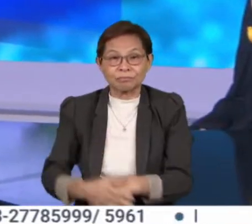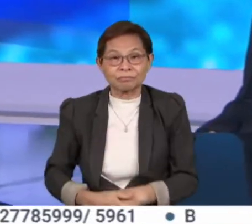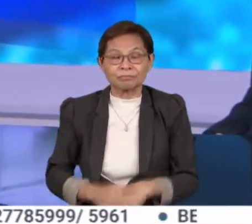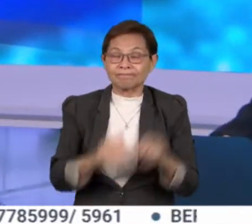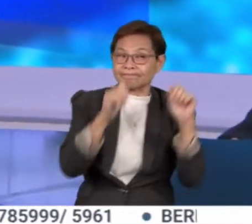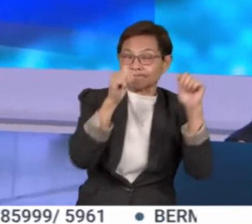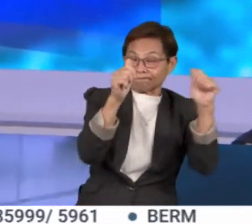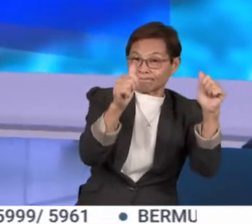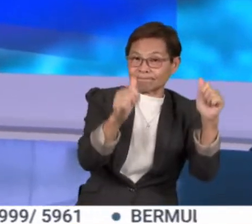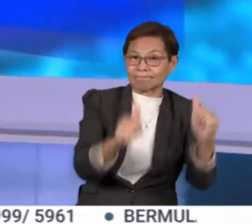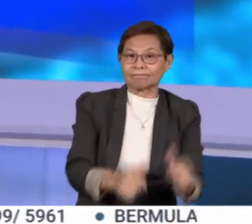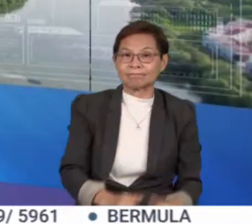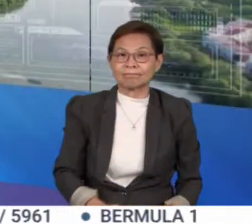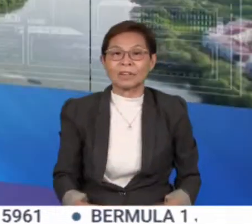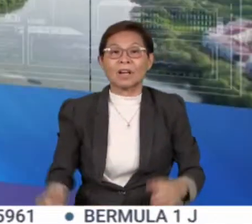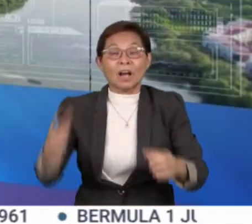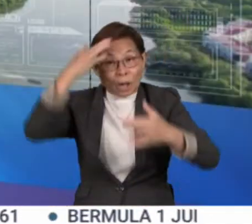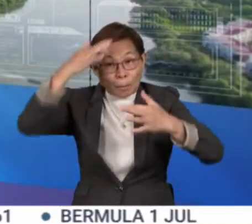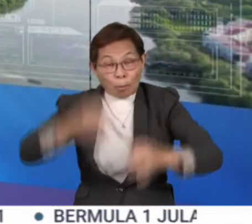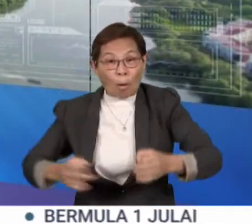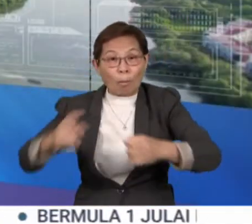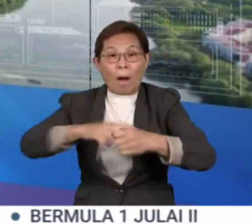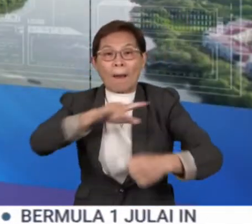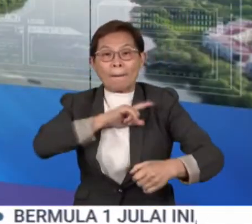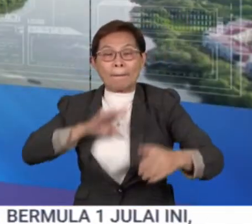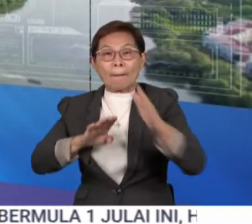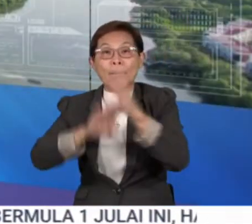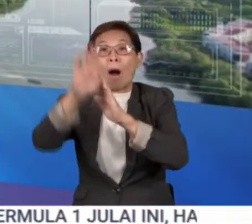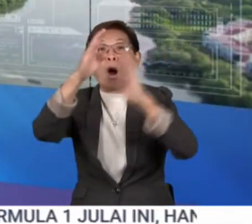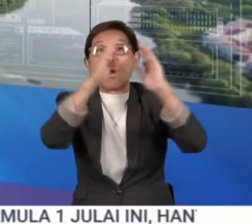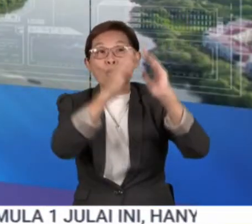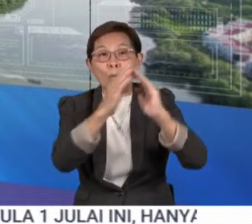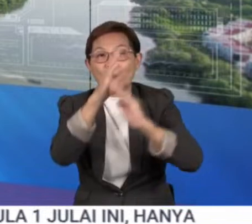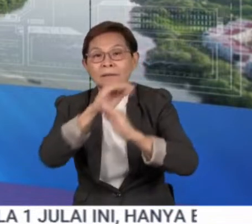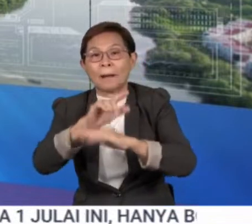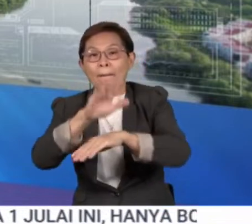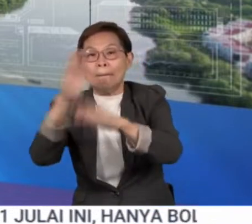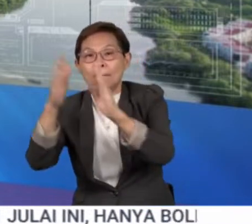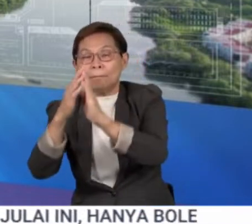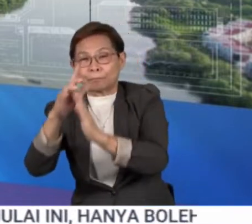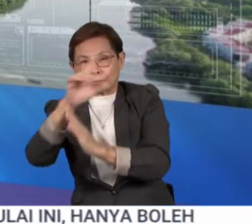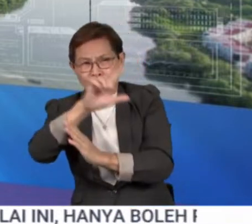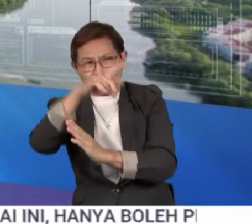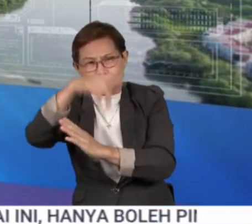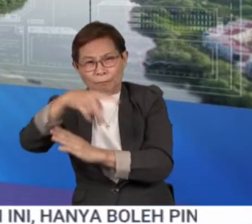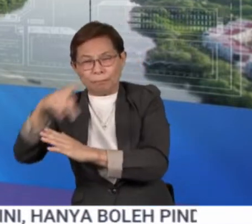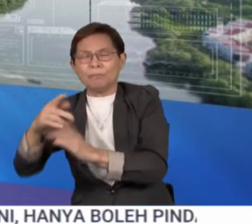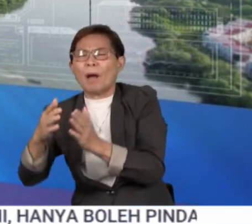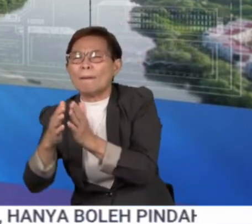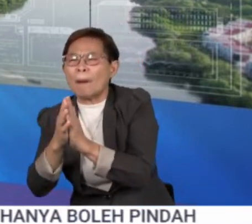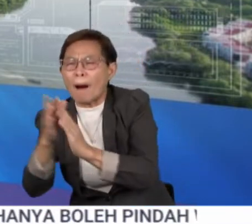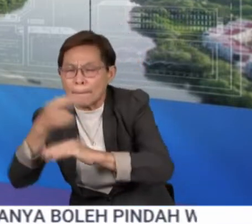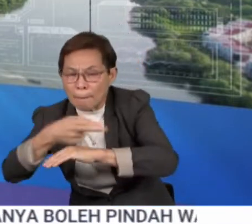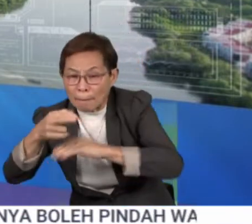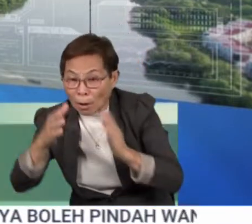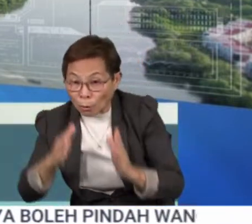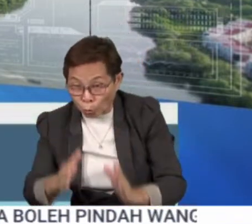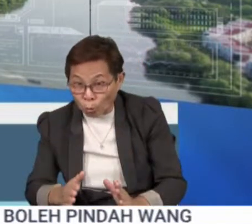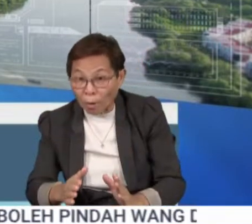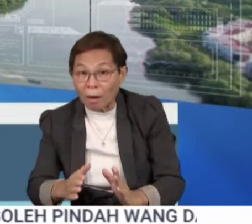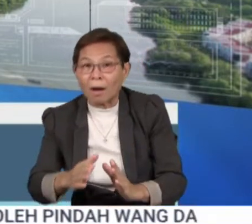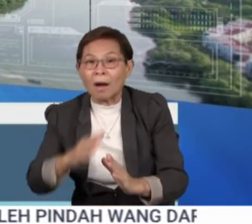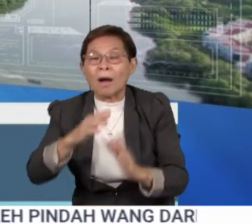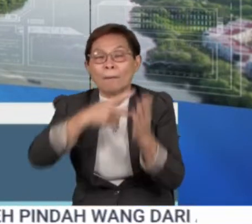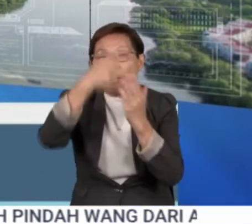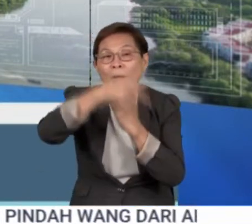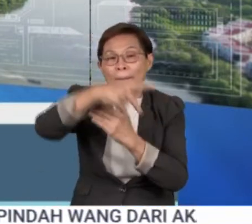Baik Sahih. Keputusan berhubung cadangan Lembaga Pembangunan Perumahan dan Bandar LPPB meminta penyewa rumah program perumahan rakyat